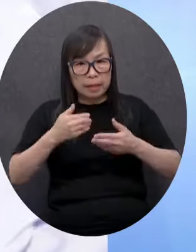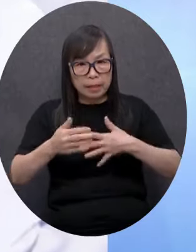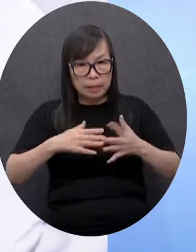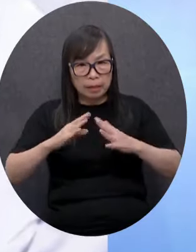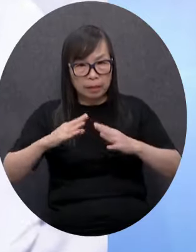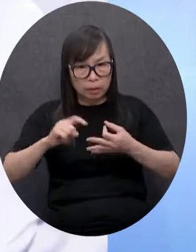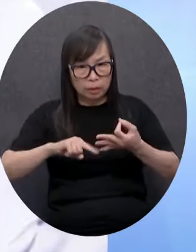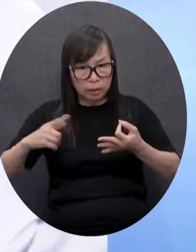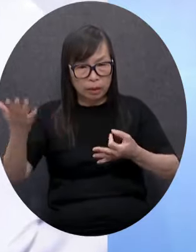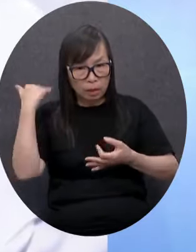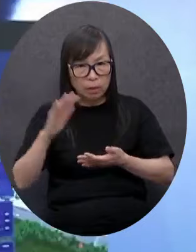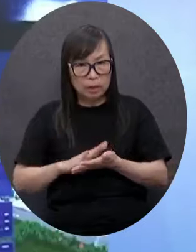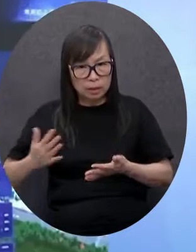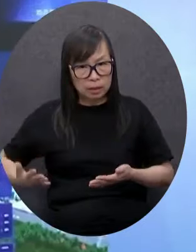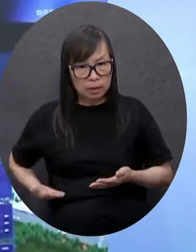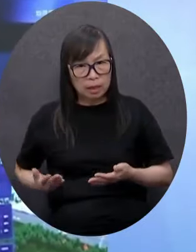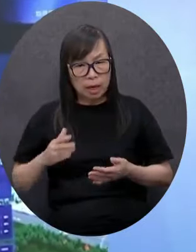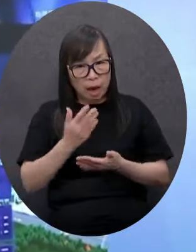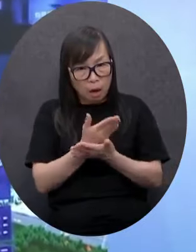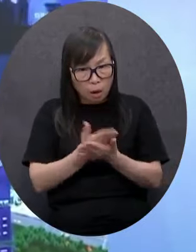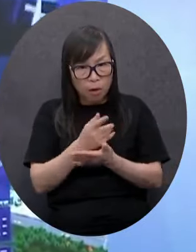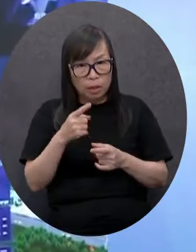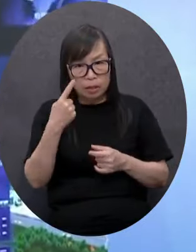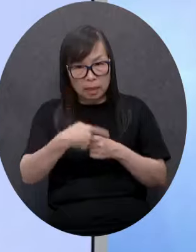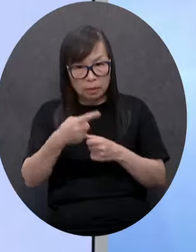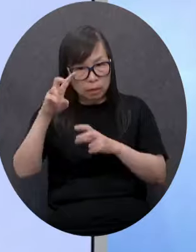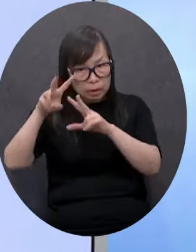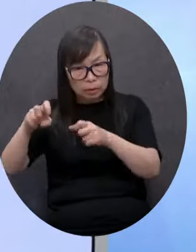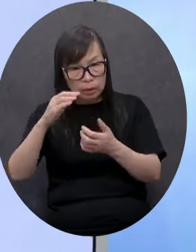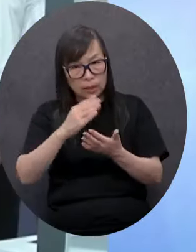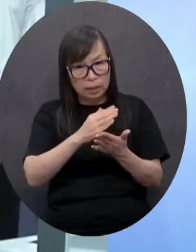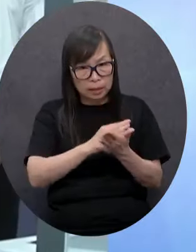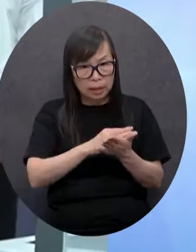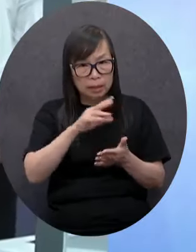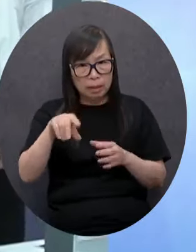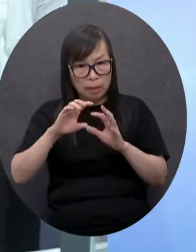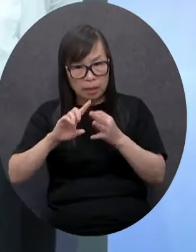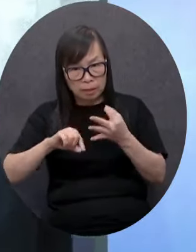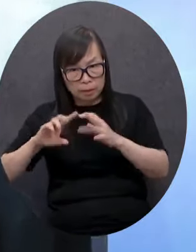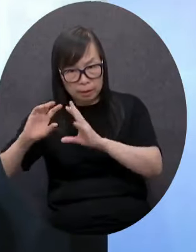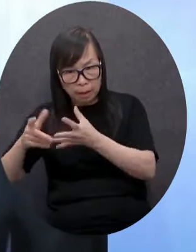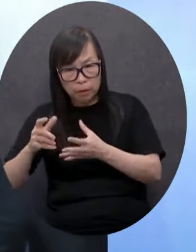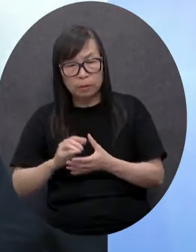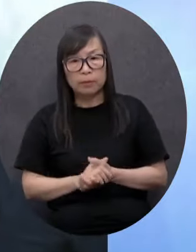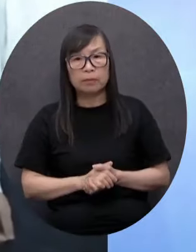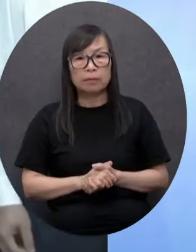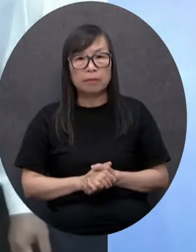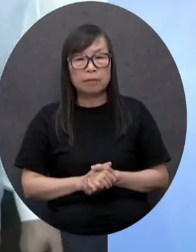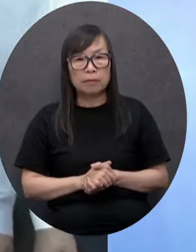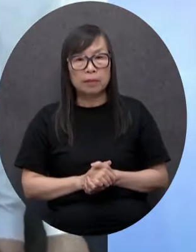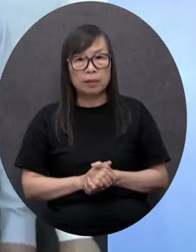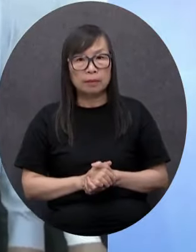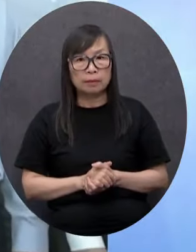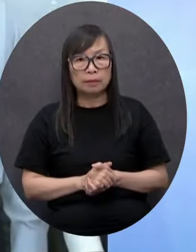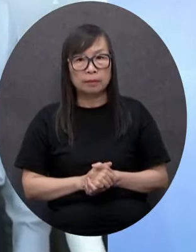李强去年在广东考察时，其中一个调研行程就是思谋集团。香港电台